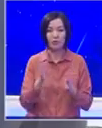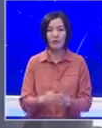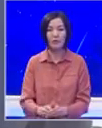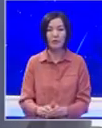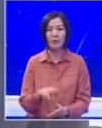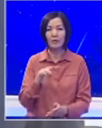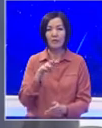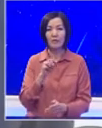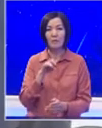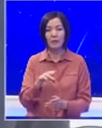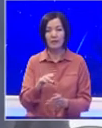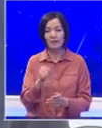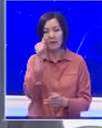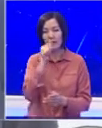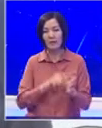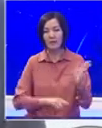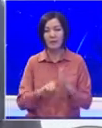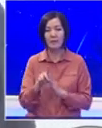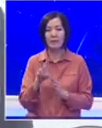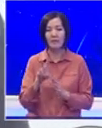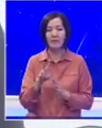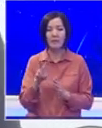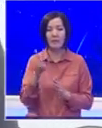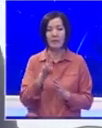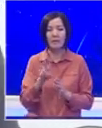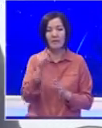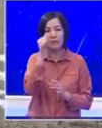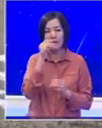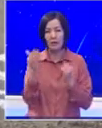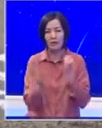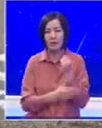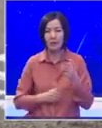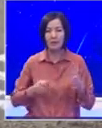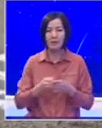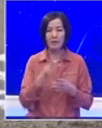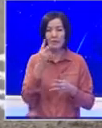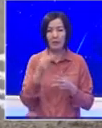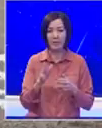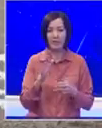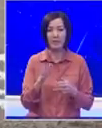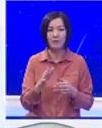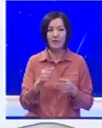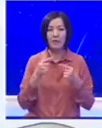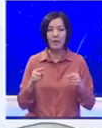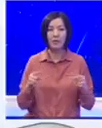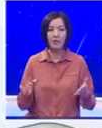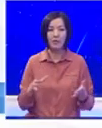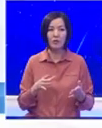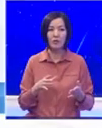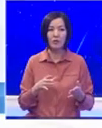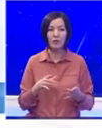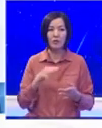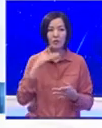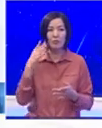мартта бастадық. Ноябрды аяқтаймыз ғой. Ноябрдың соңдарында аяқтаймыз. Енді әртүрлі капуста ғой бізде. Цветной